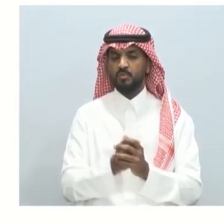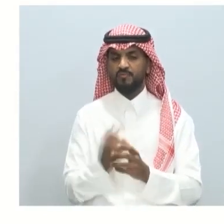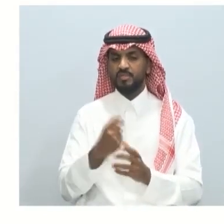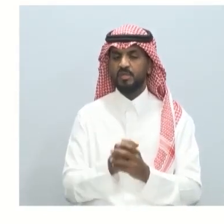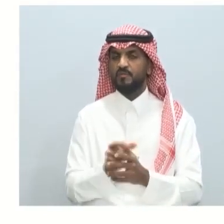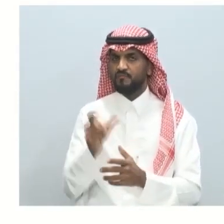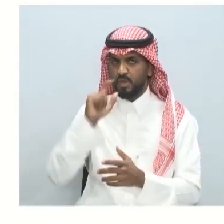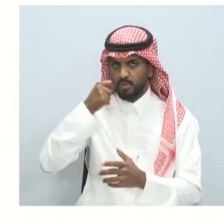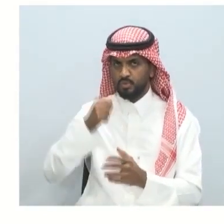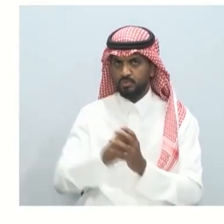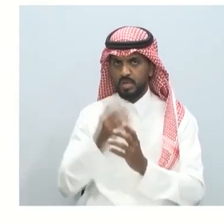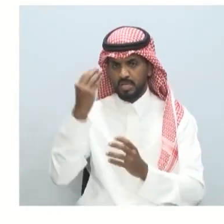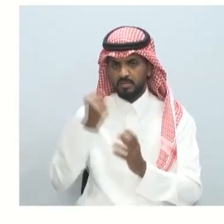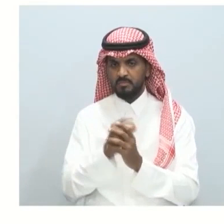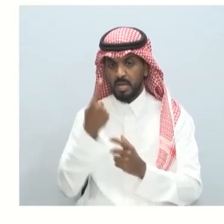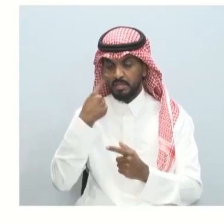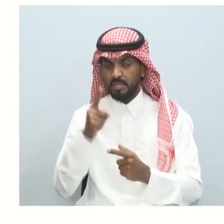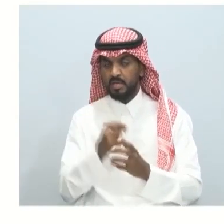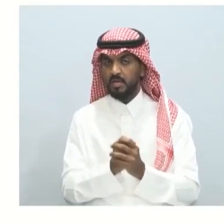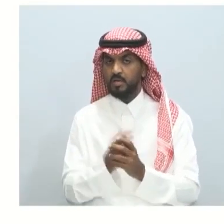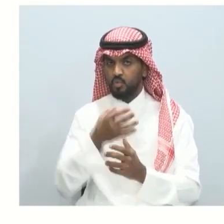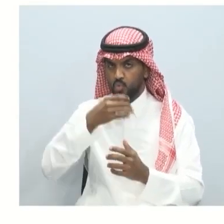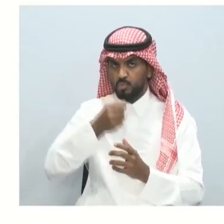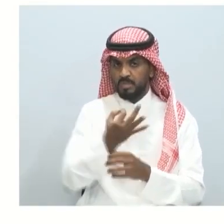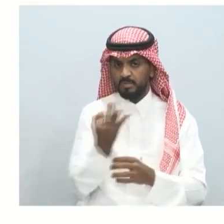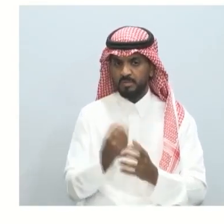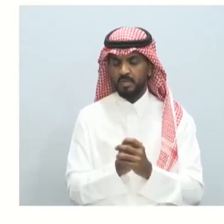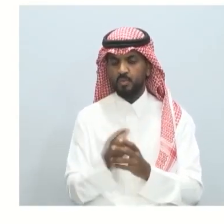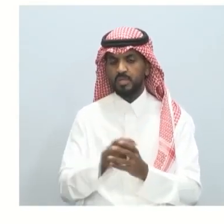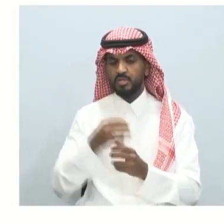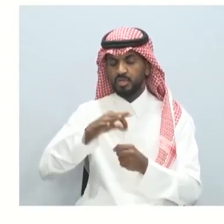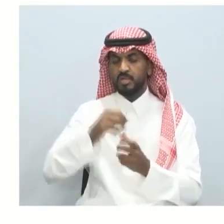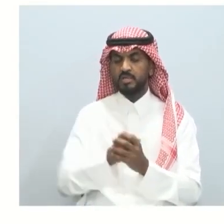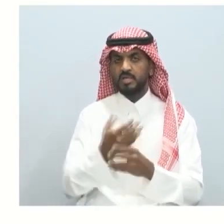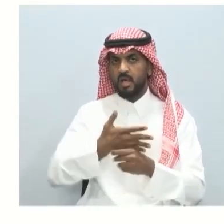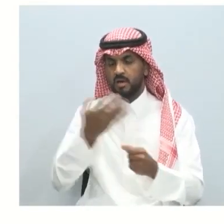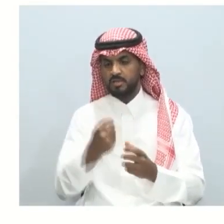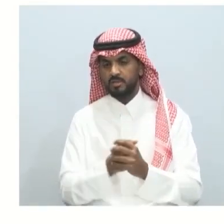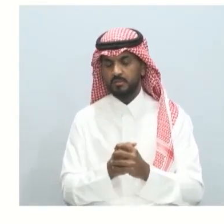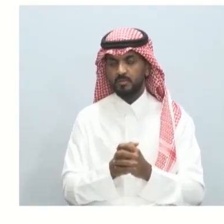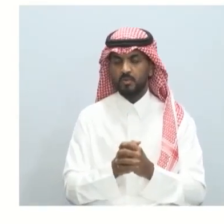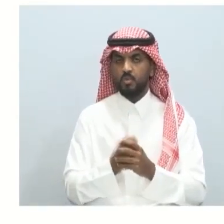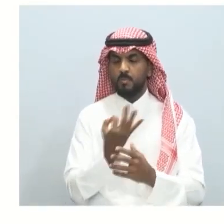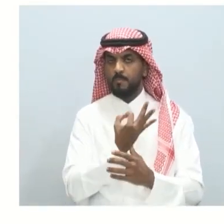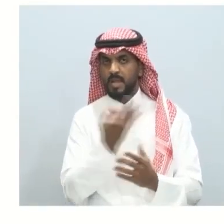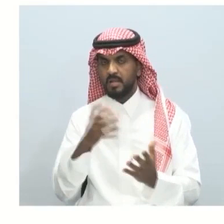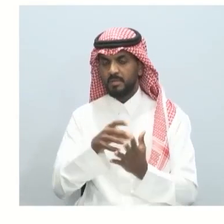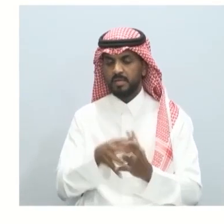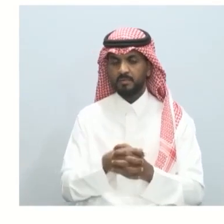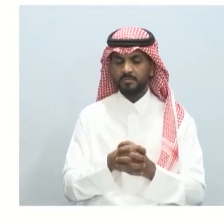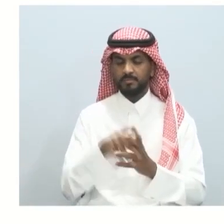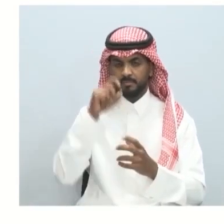الرجل الحكيم قائلا الا ترى ان الكوب قد امتلا وان الشايه قد سال خارجه وملا